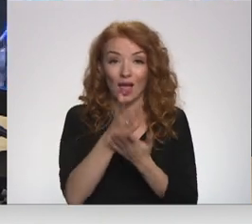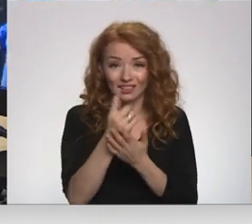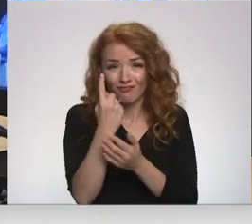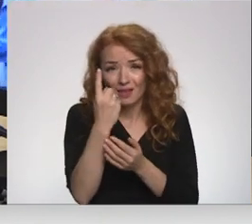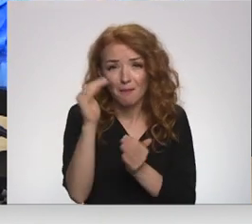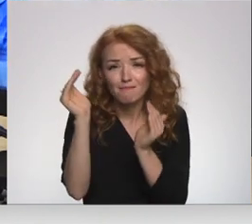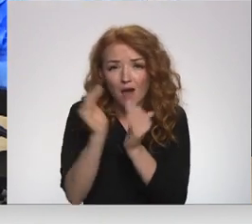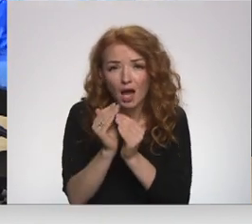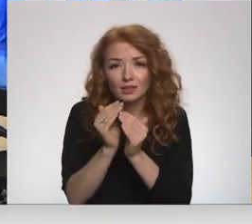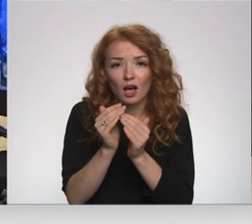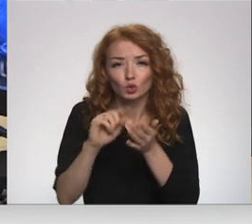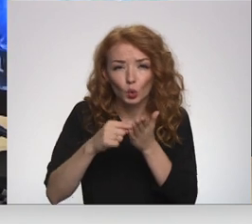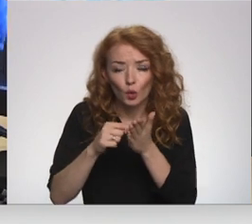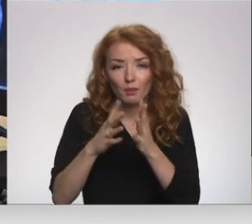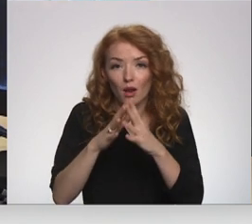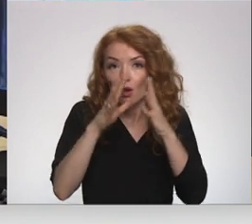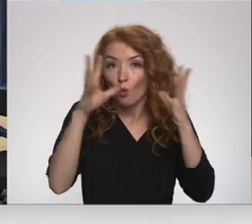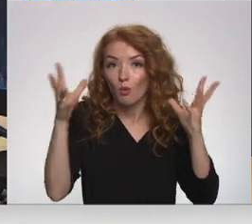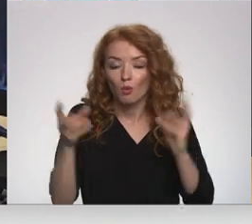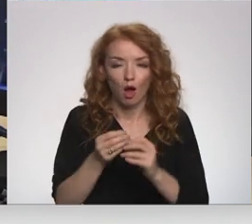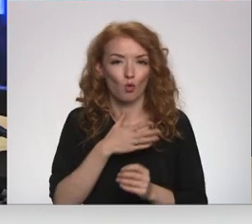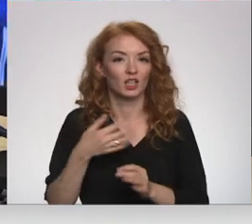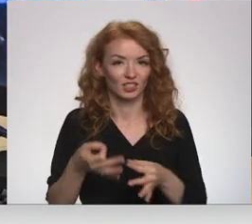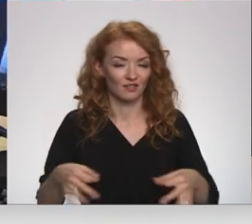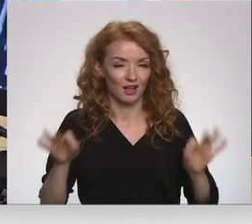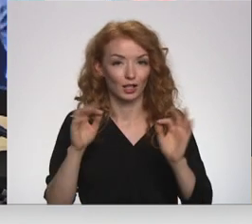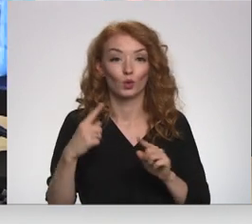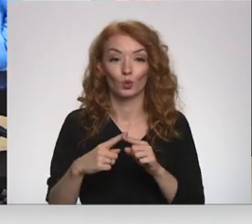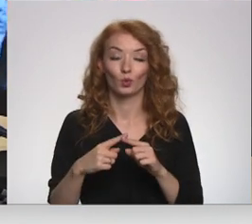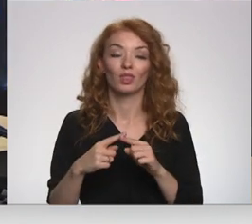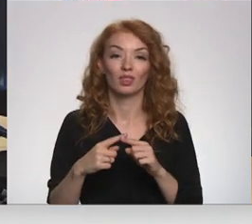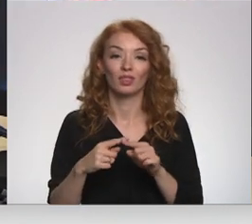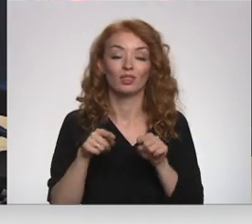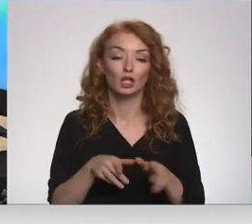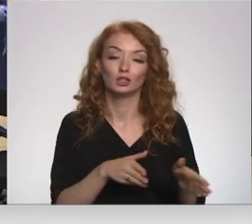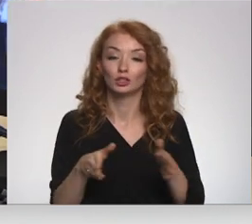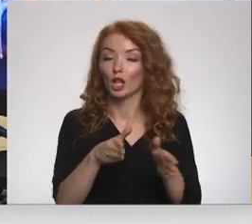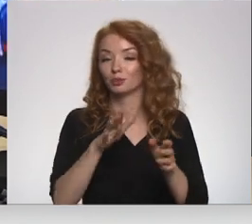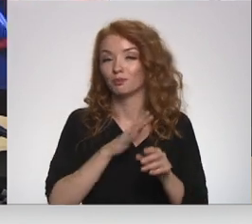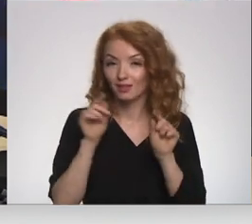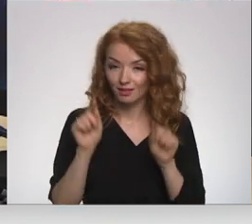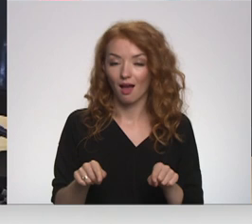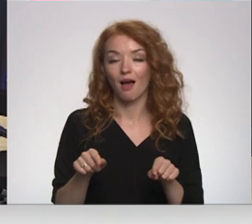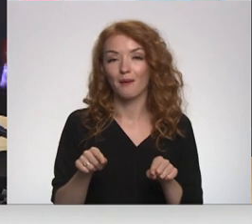maza skrūvīte, bet varbūt ļoti svarīga. Nu, lūk, un tas ceļš bija tā,